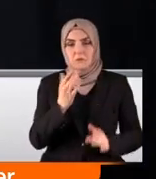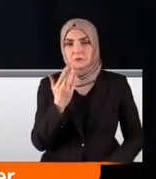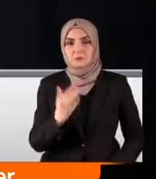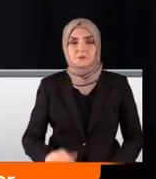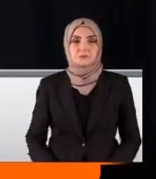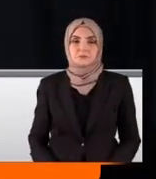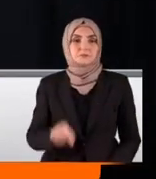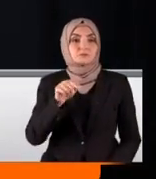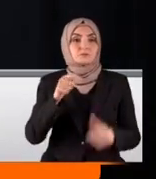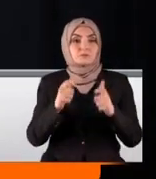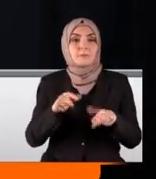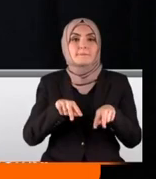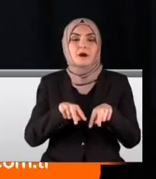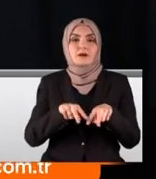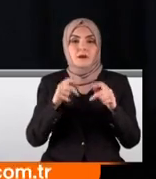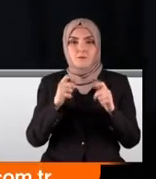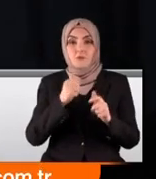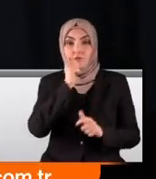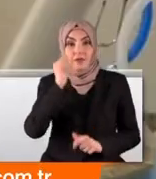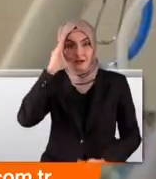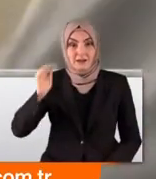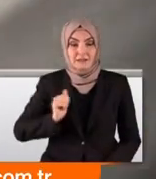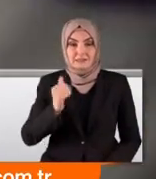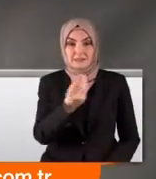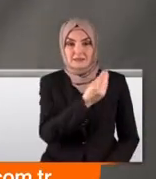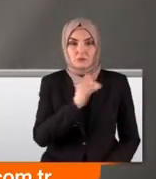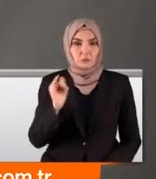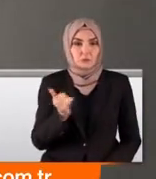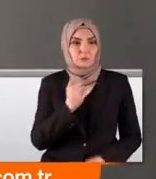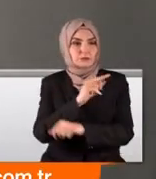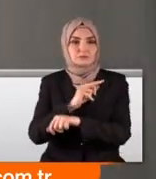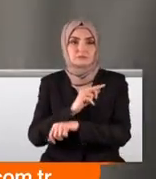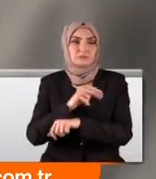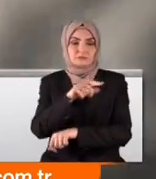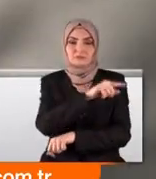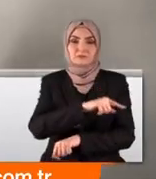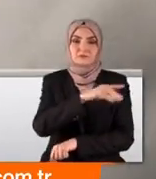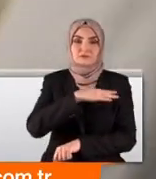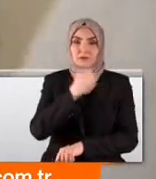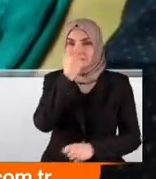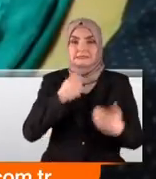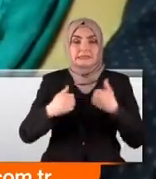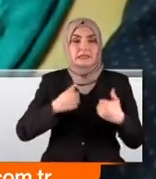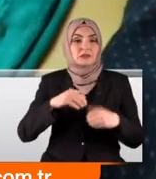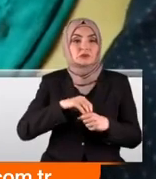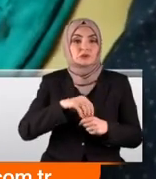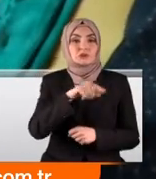Burası Mariupol. Ukrayna askerleri yoğun ateş altında. Yaralananlar arasında gönüllüler ve siviller de